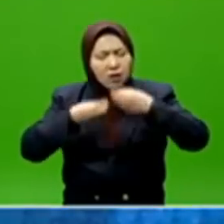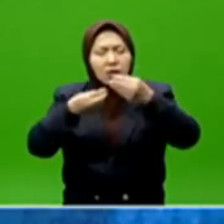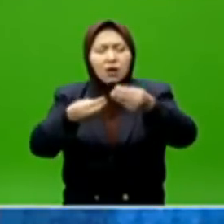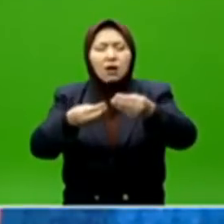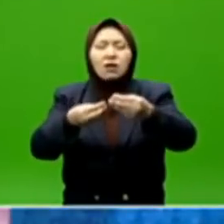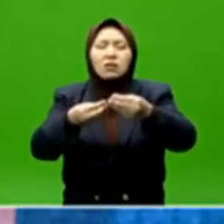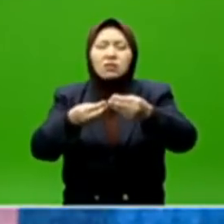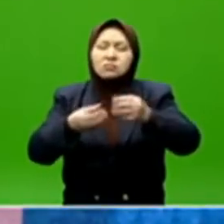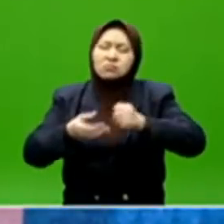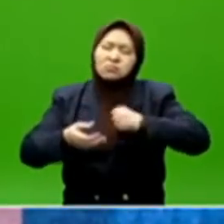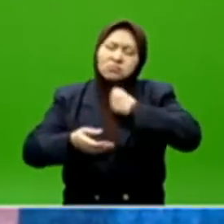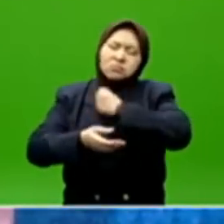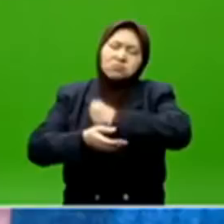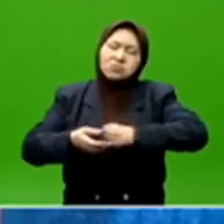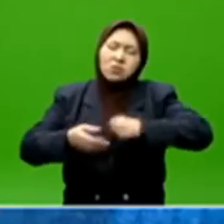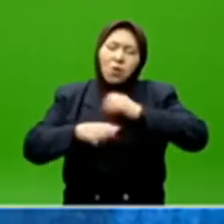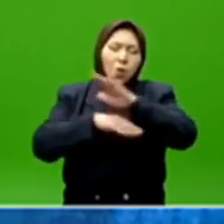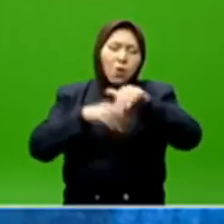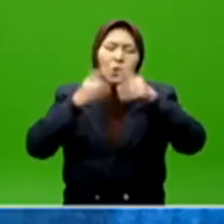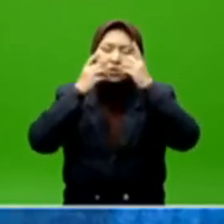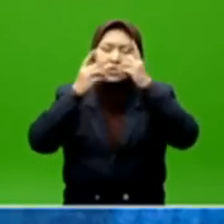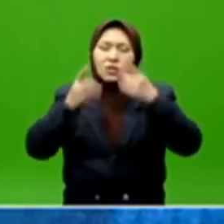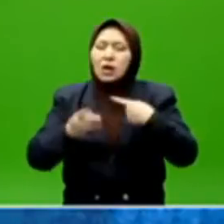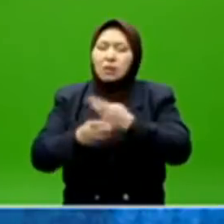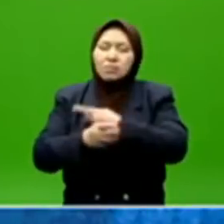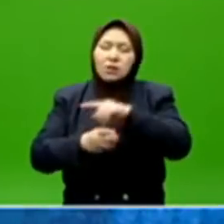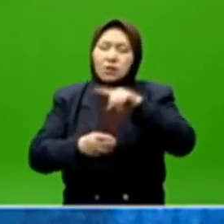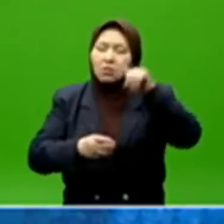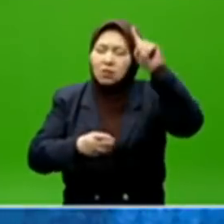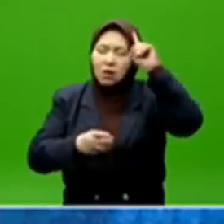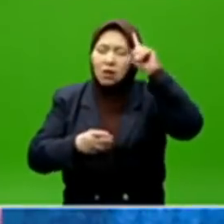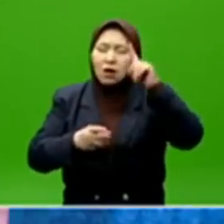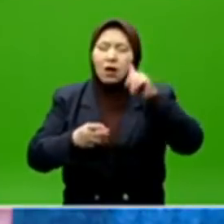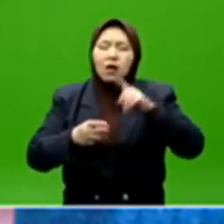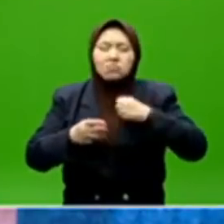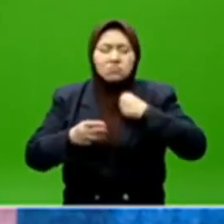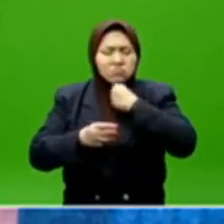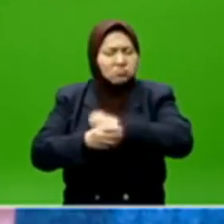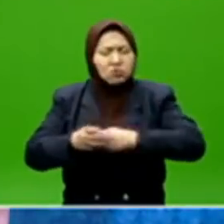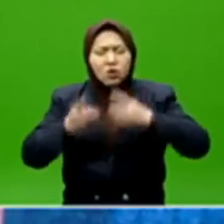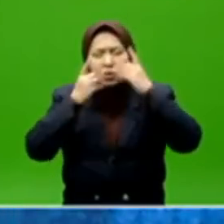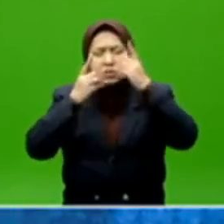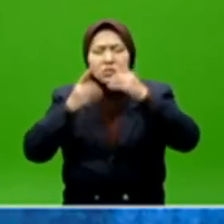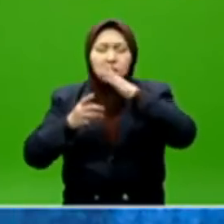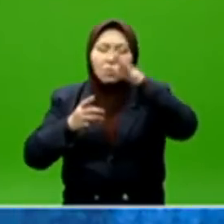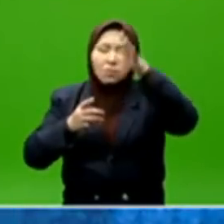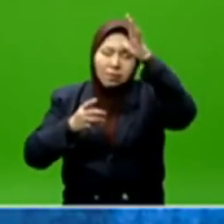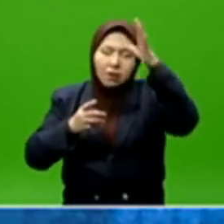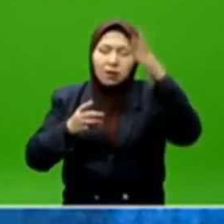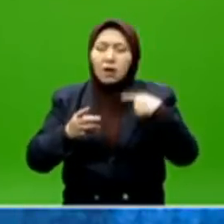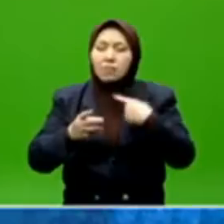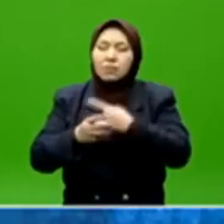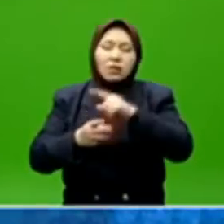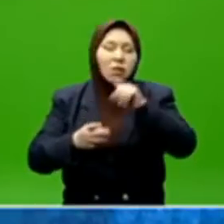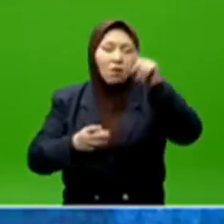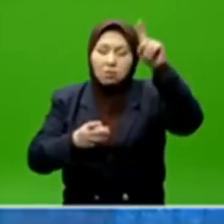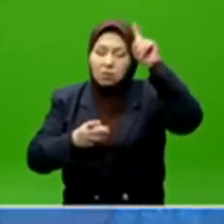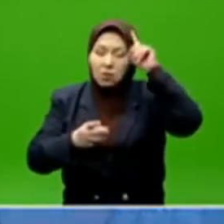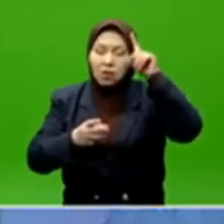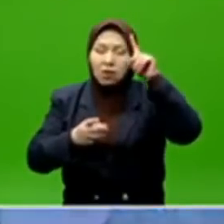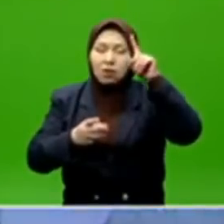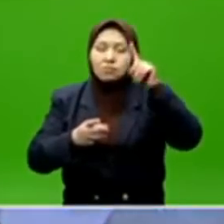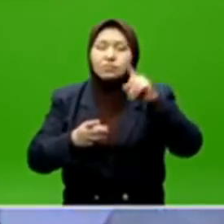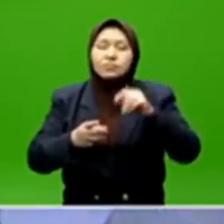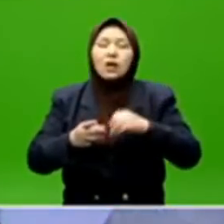agar diampunkan dosa-dosa kami ya Allah. Agar diampunkan dosa mak ayah kami ya Allah. Mak